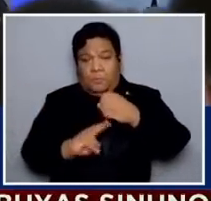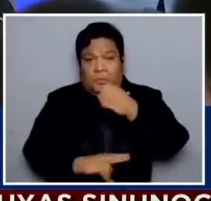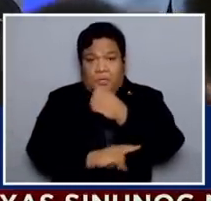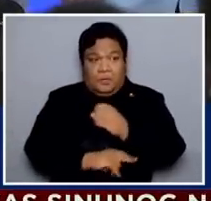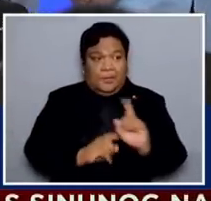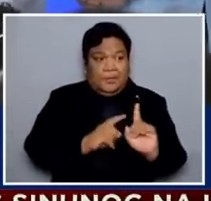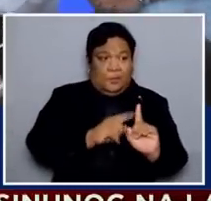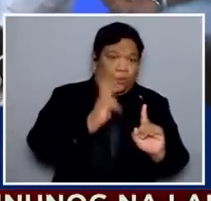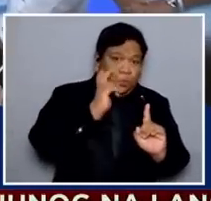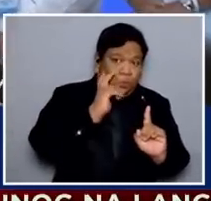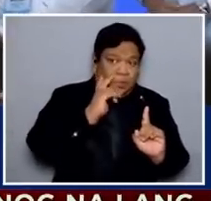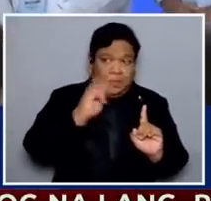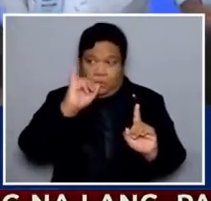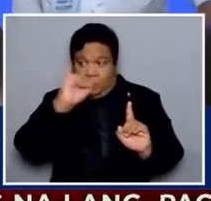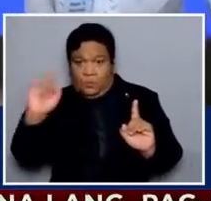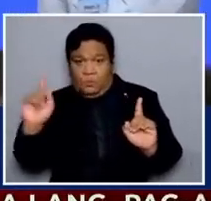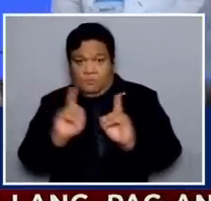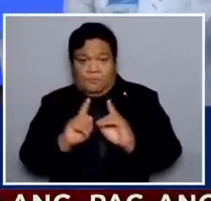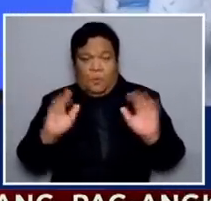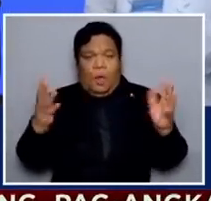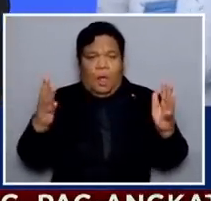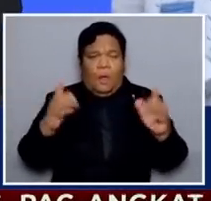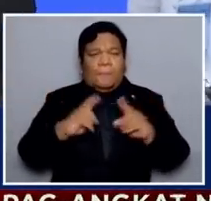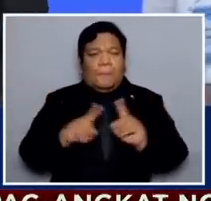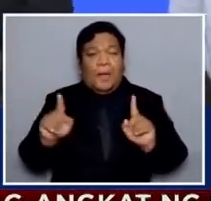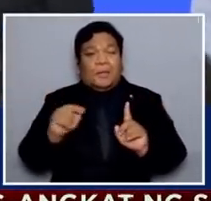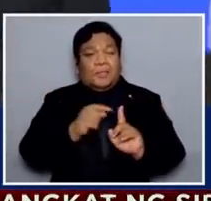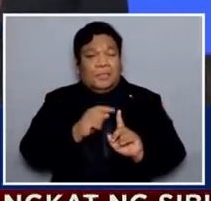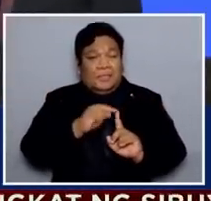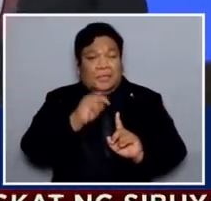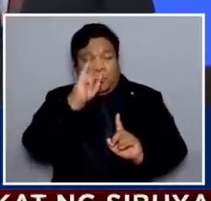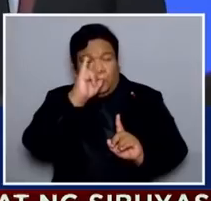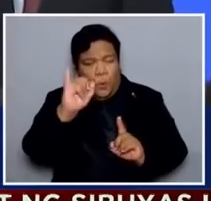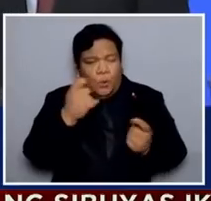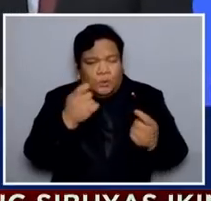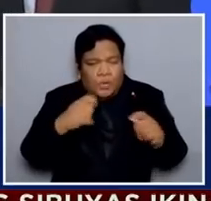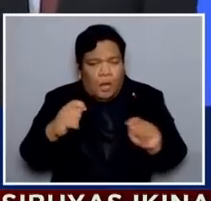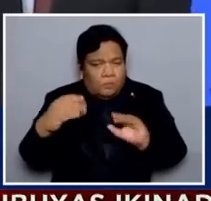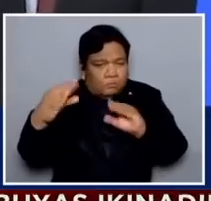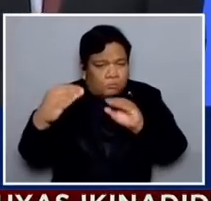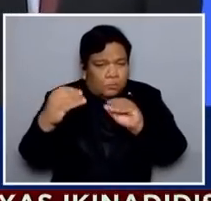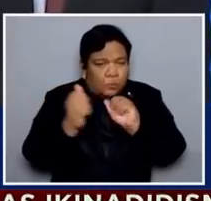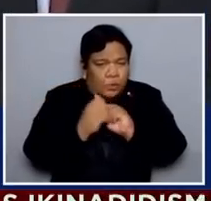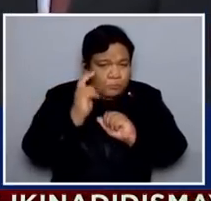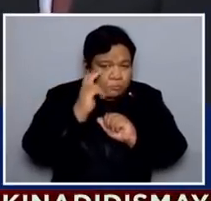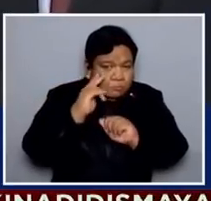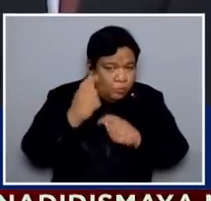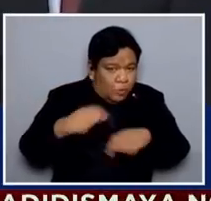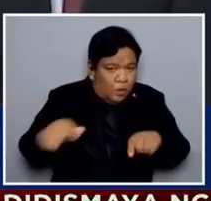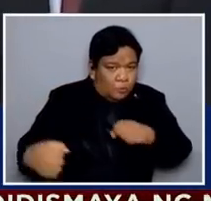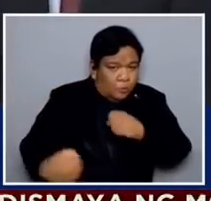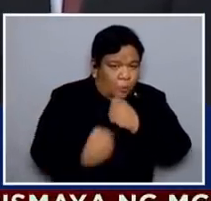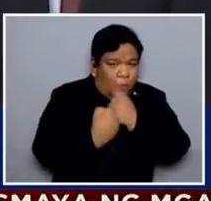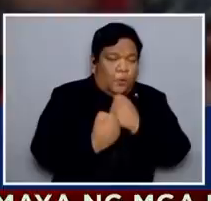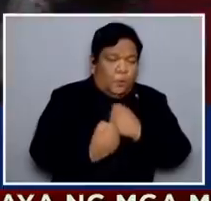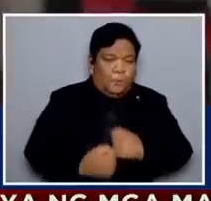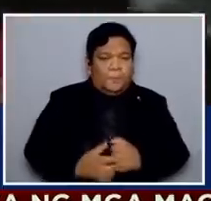ni Domagoso na sinusubukan ng kanyang kampo na makipag-usap sa Pangulo para makuha ang suporta nito.